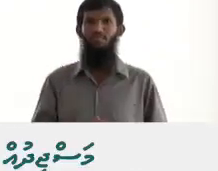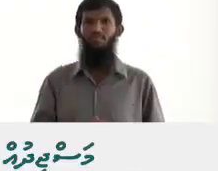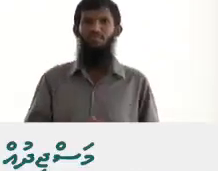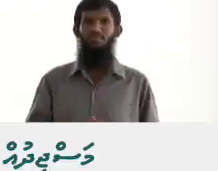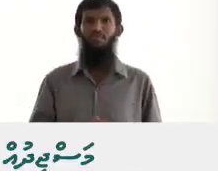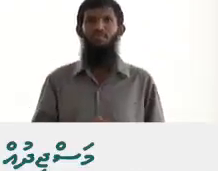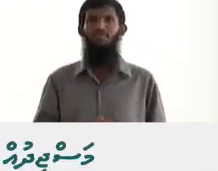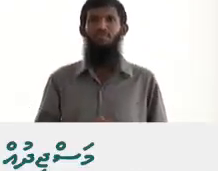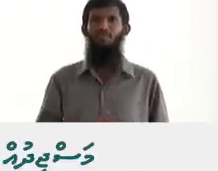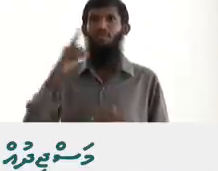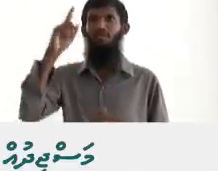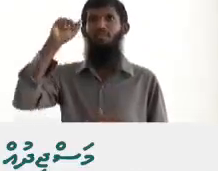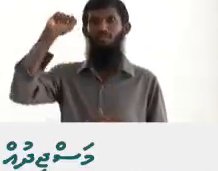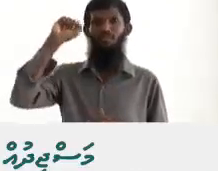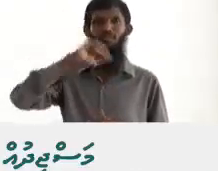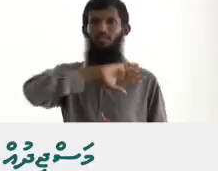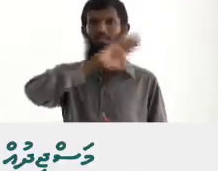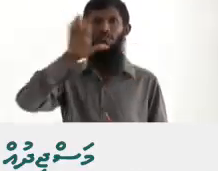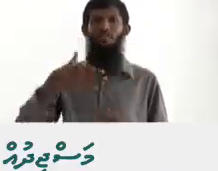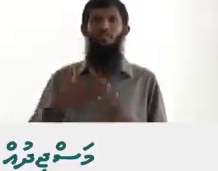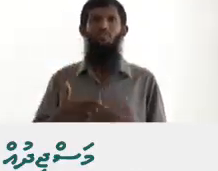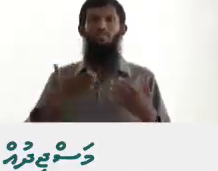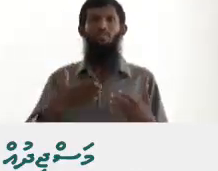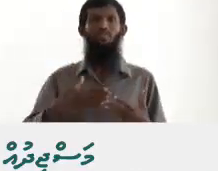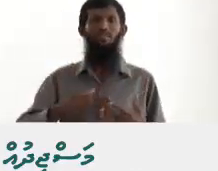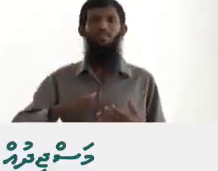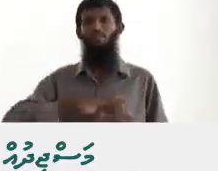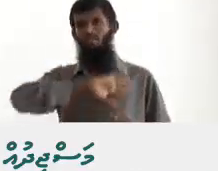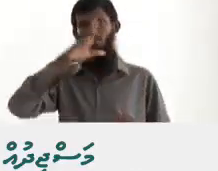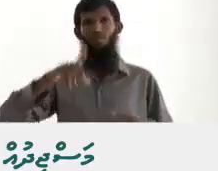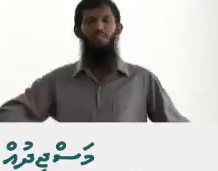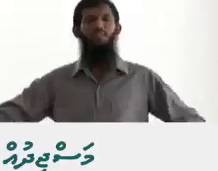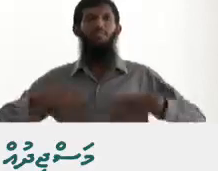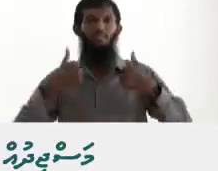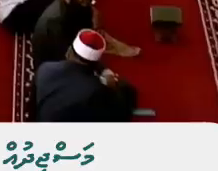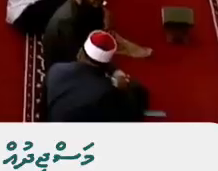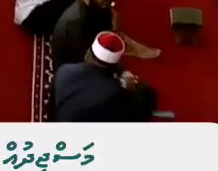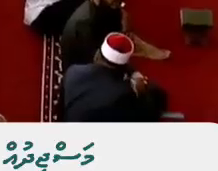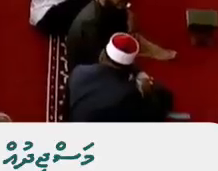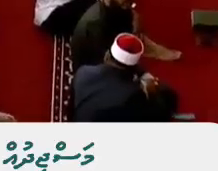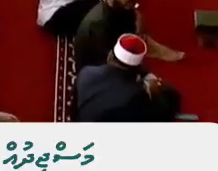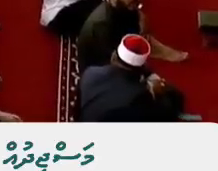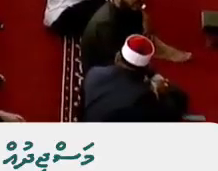إكلانج ألونج سحتاي دلهيك أن ركاتري قد بمتكا كانت الشرع كربي